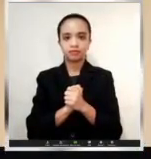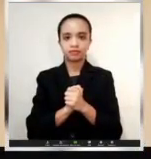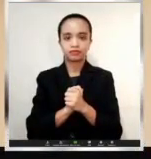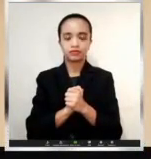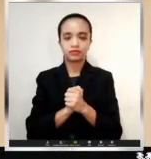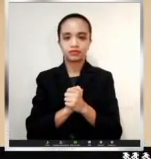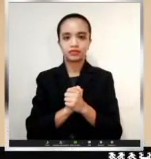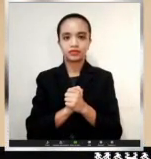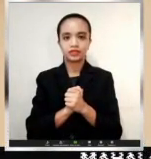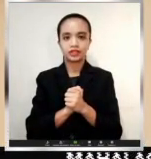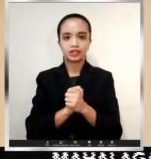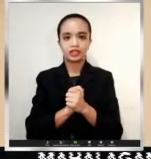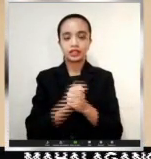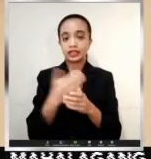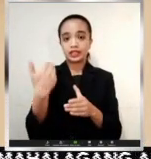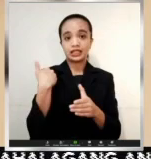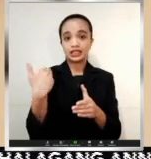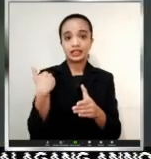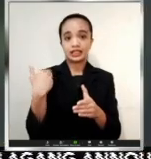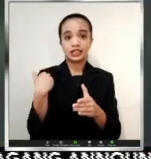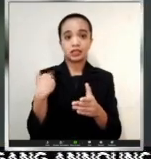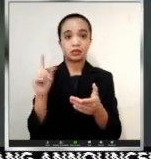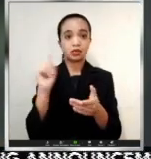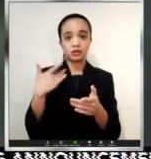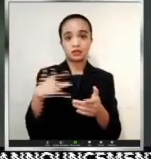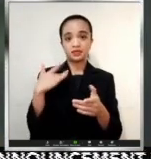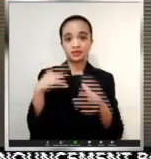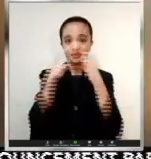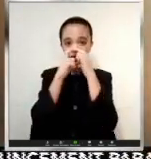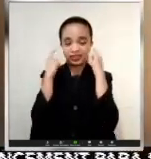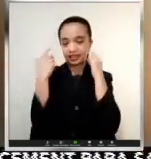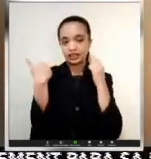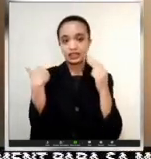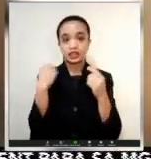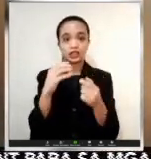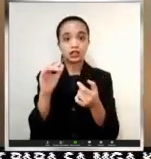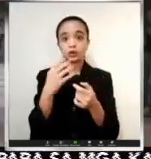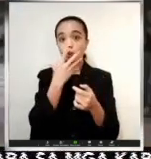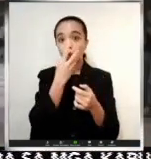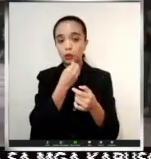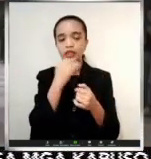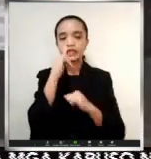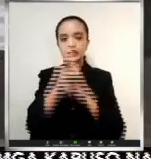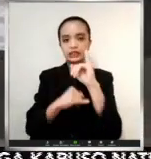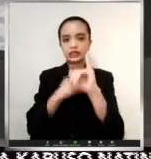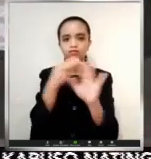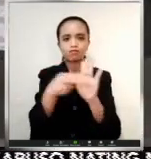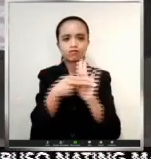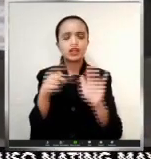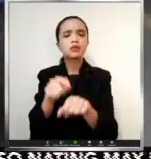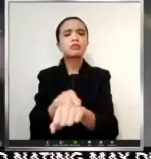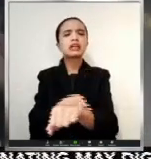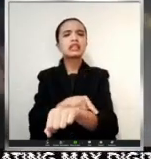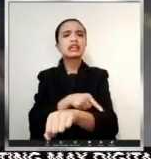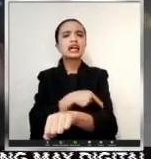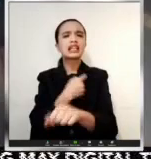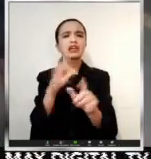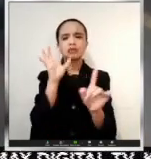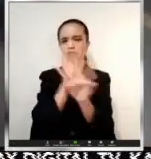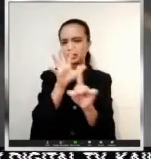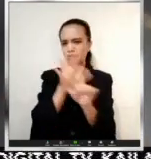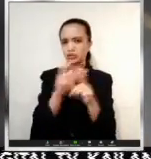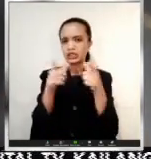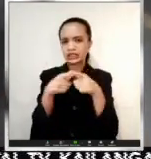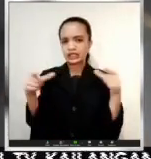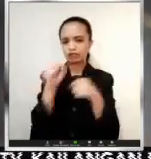Bago pa man maglabas ng fashionable face masks ang ilang international brands, matagal nang uso yan sa Japan at South Korea na